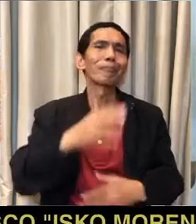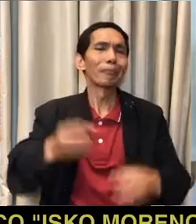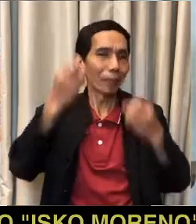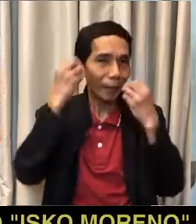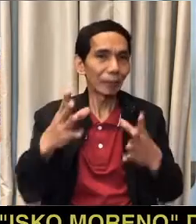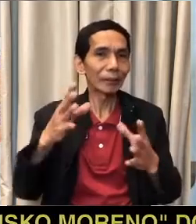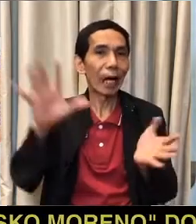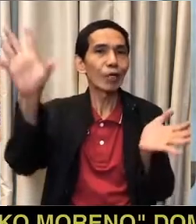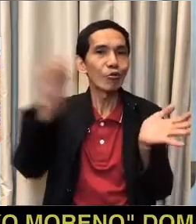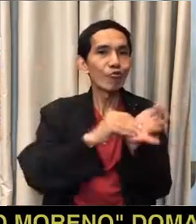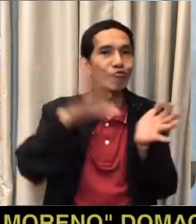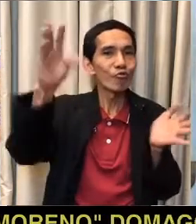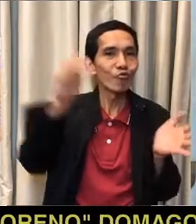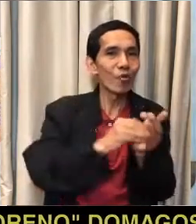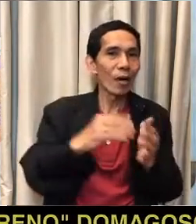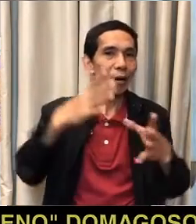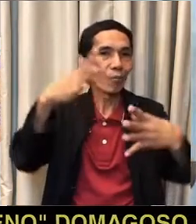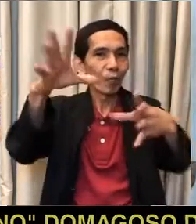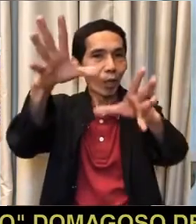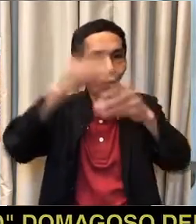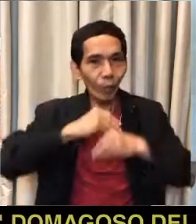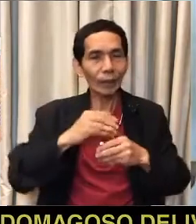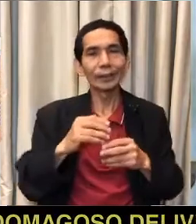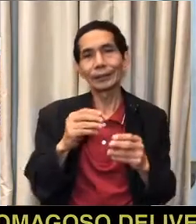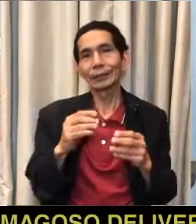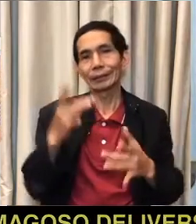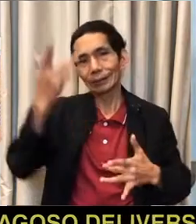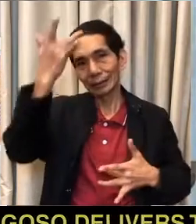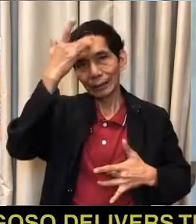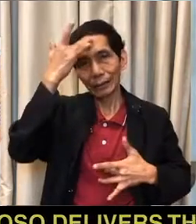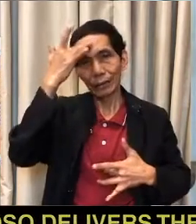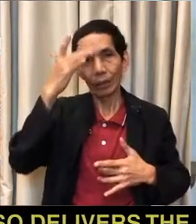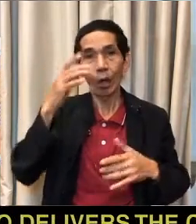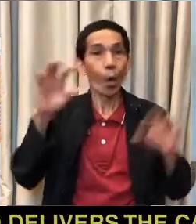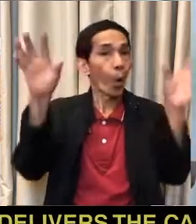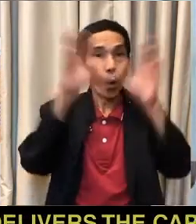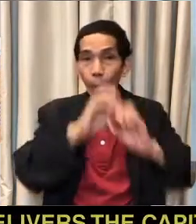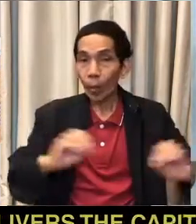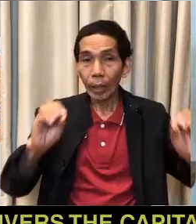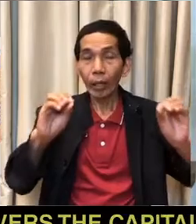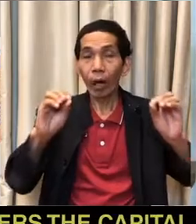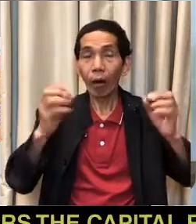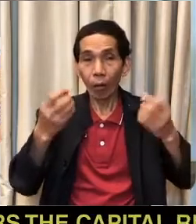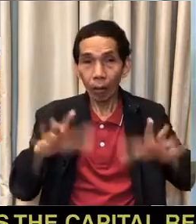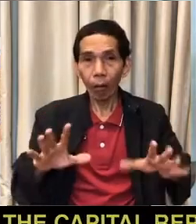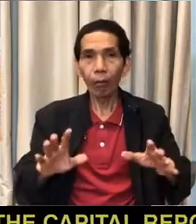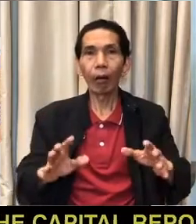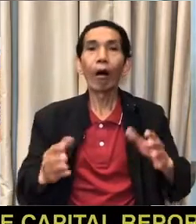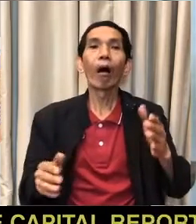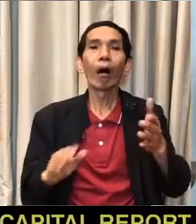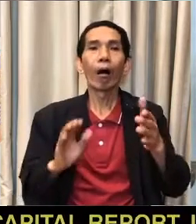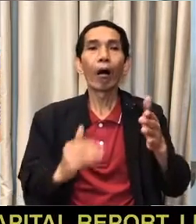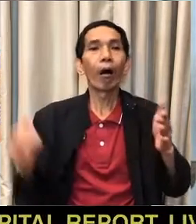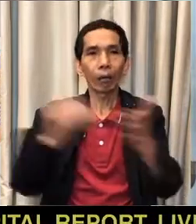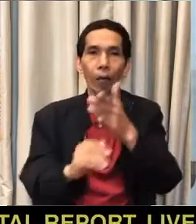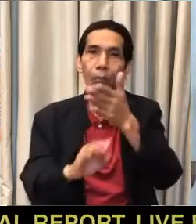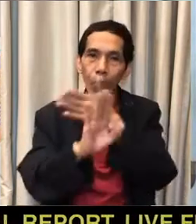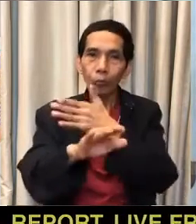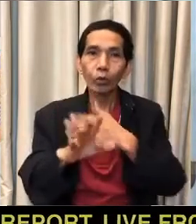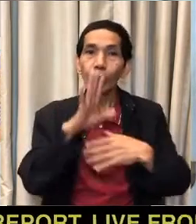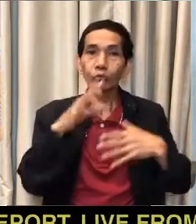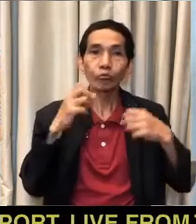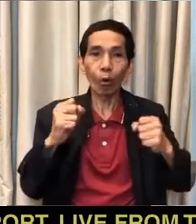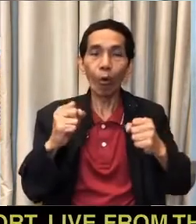marami tayong pwedeng makuhang sakit. Birin nyo, wala na nga yan. Bumalik pa ulit. tumapang